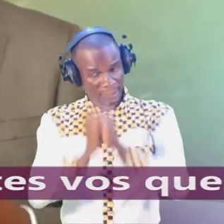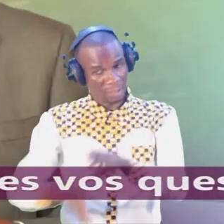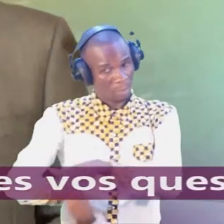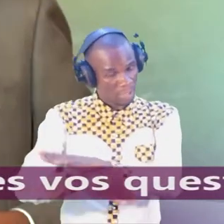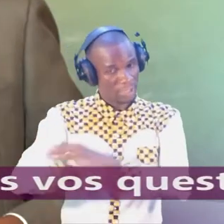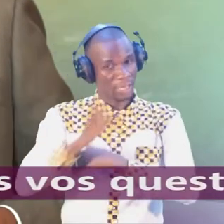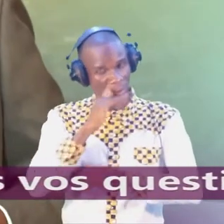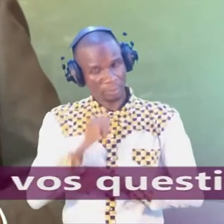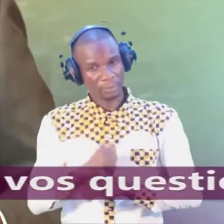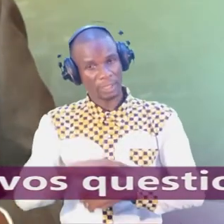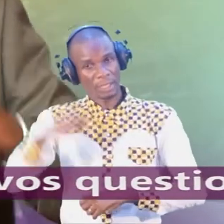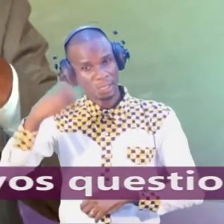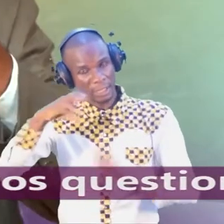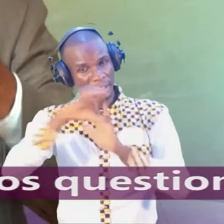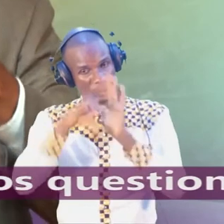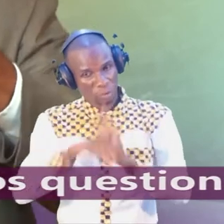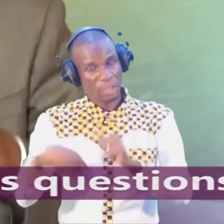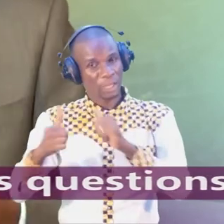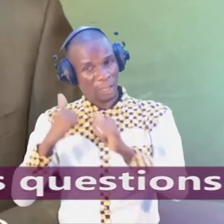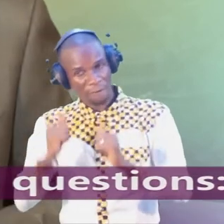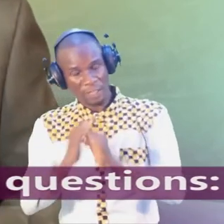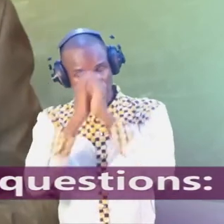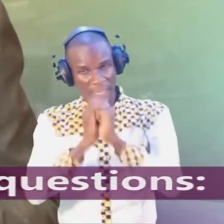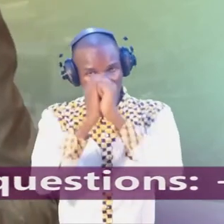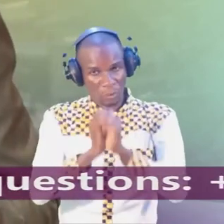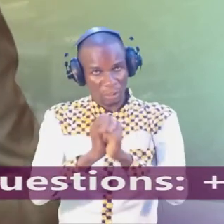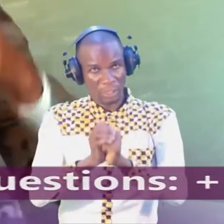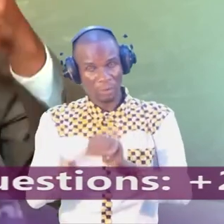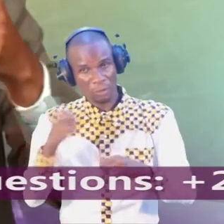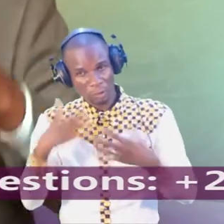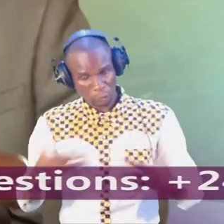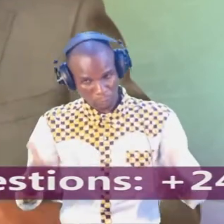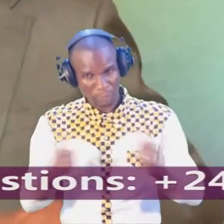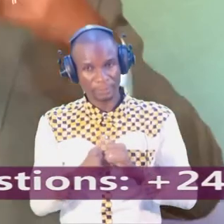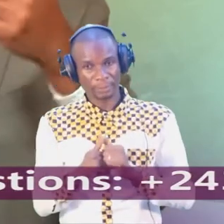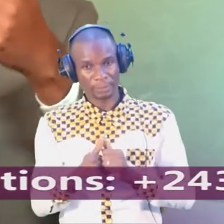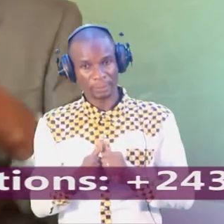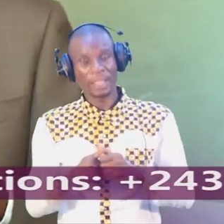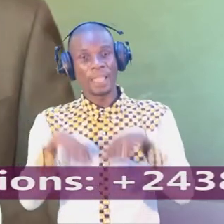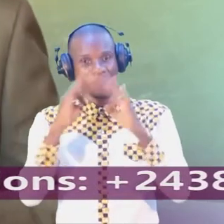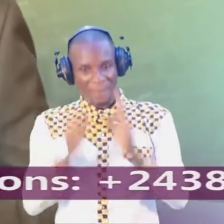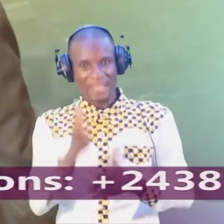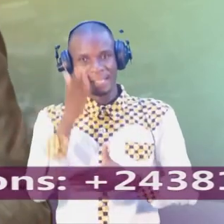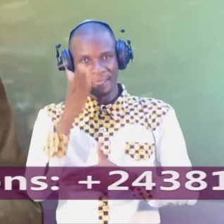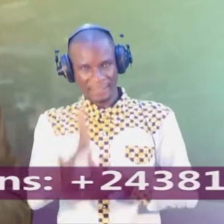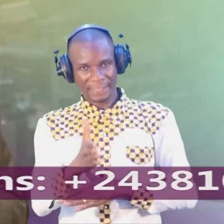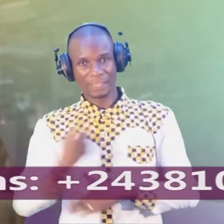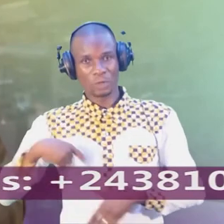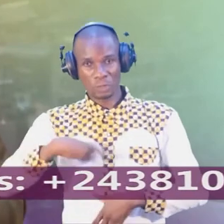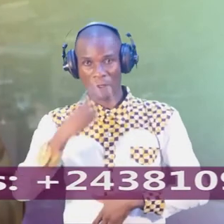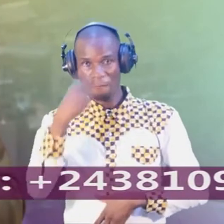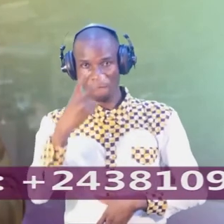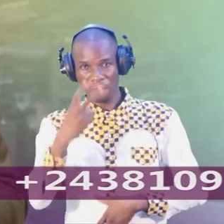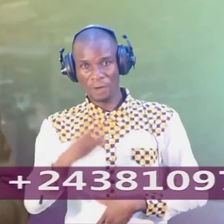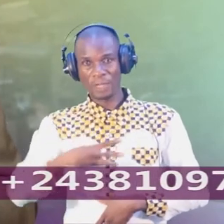Utakumbuka kwamba amri ya kwanza inakataza kuabudu miungu, na sheria ya pili inasema usimwabudu